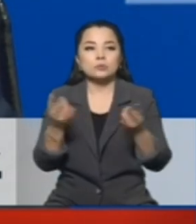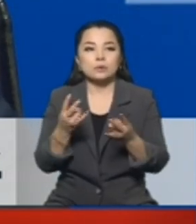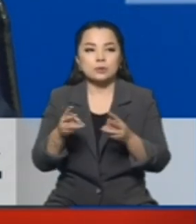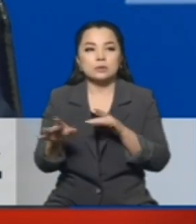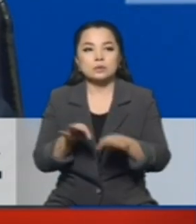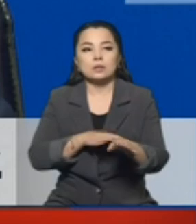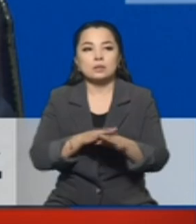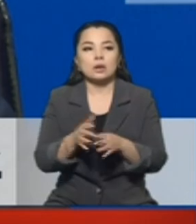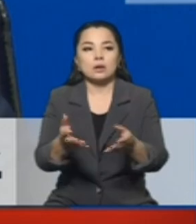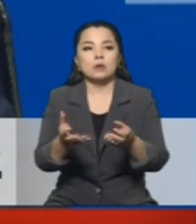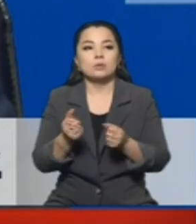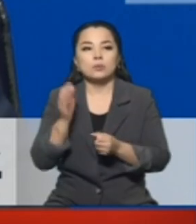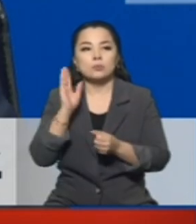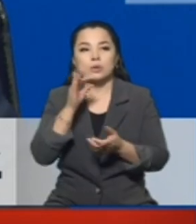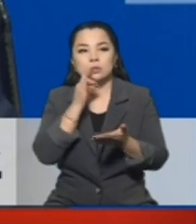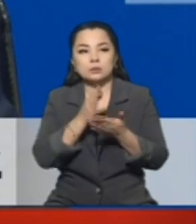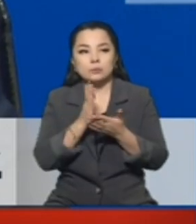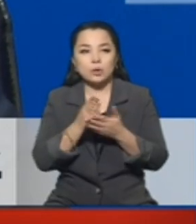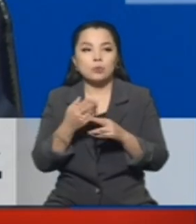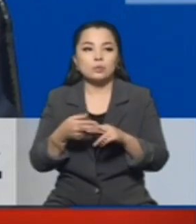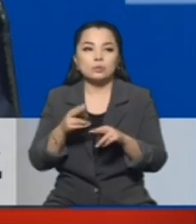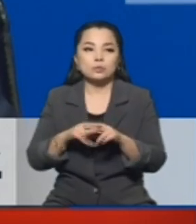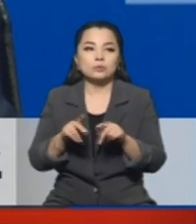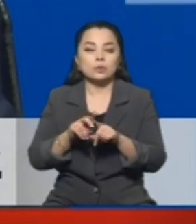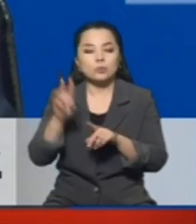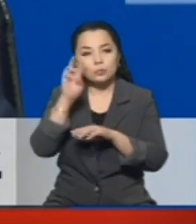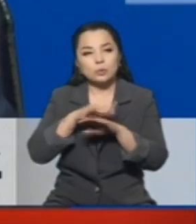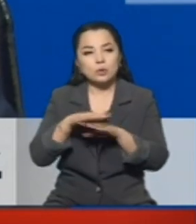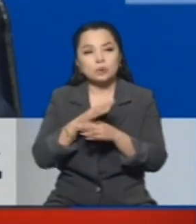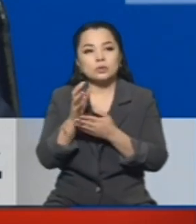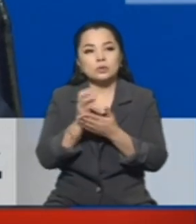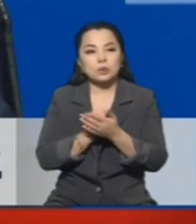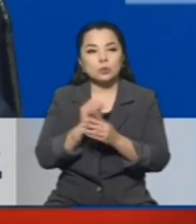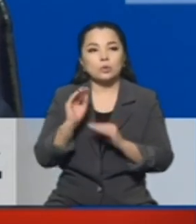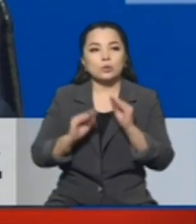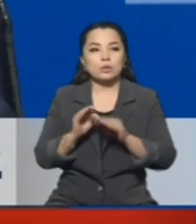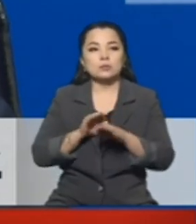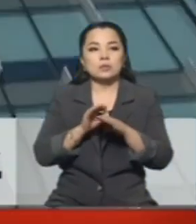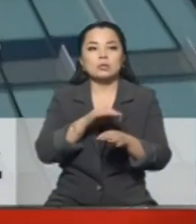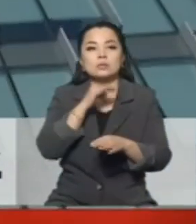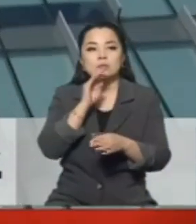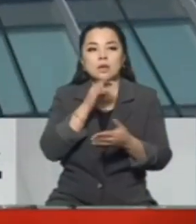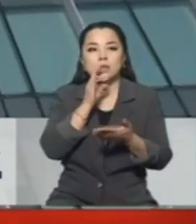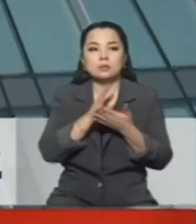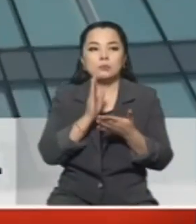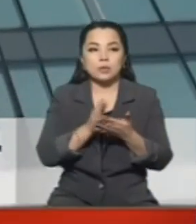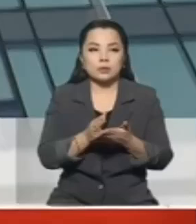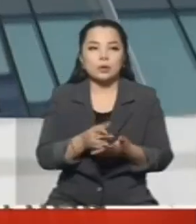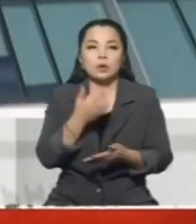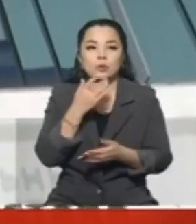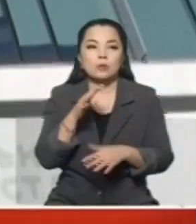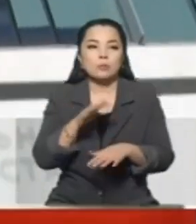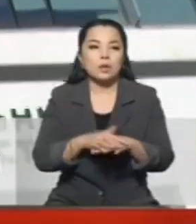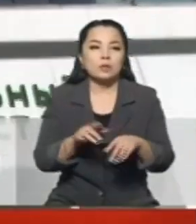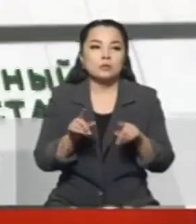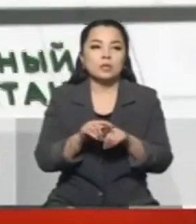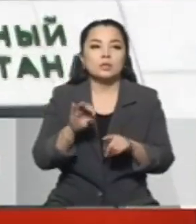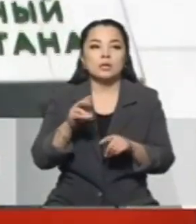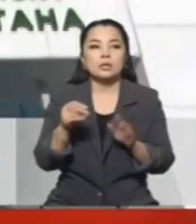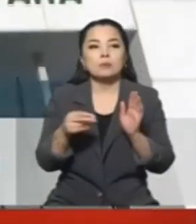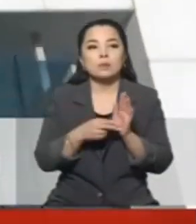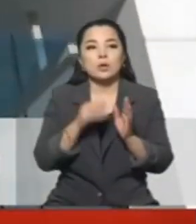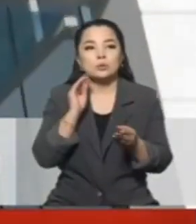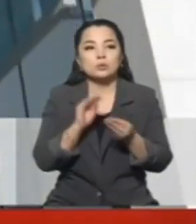шаралар қабылданатын болады. Бұл үшін үкіметте ресурстар мен құралдар жеткілікті. Ұлттық банк теңге